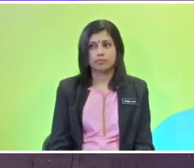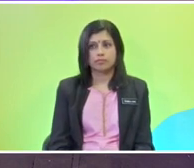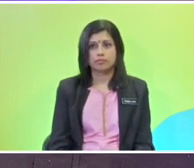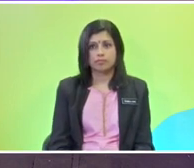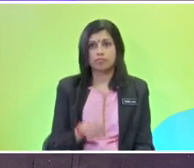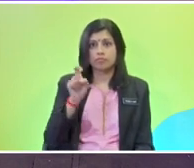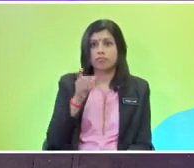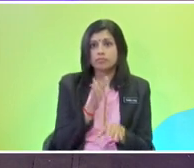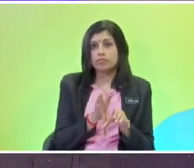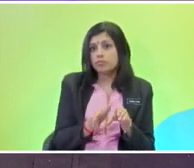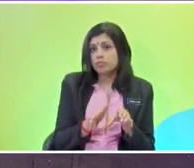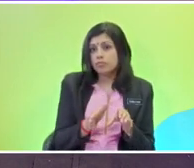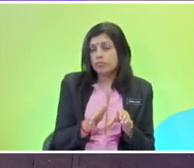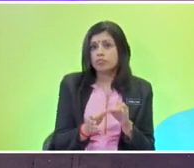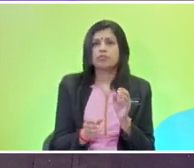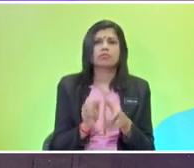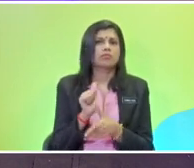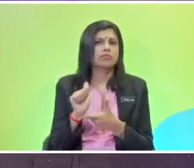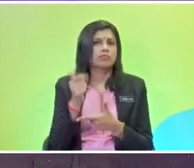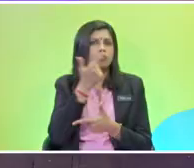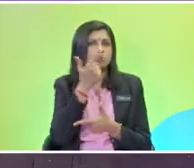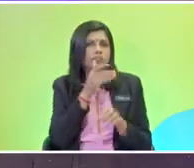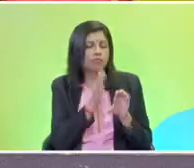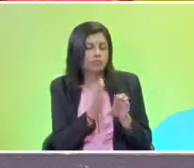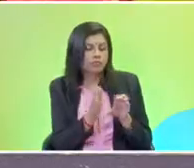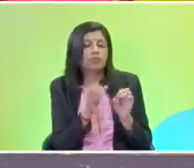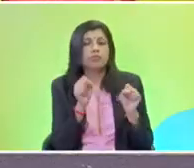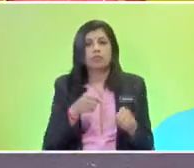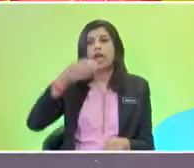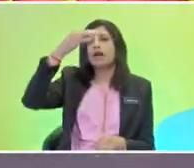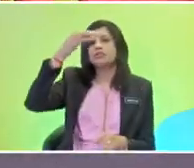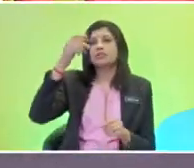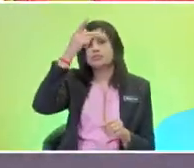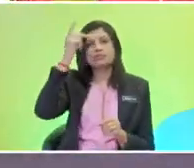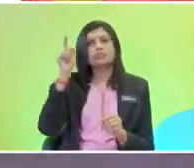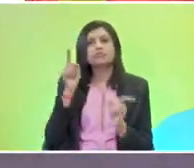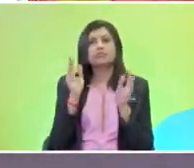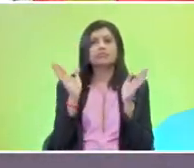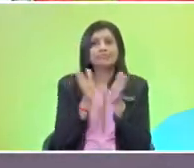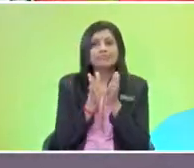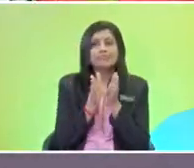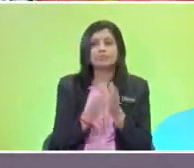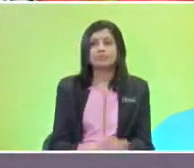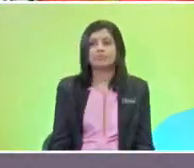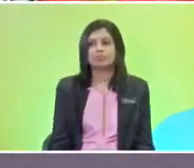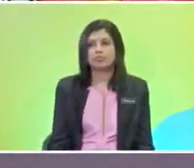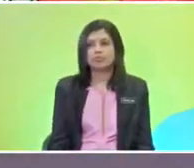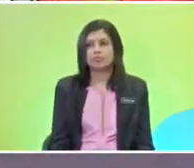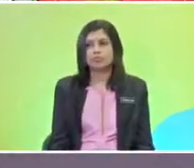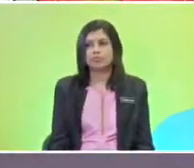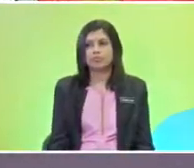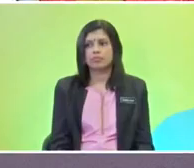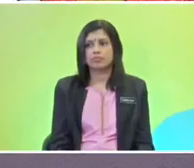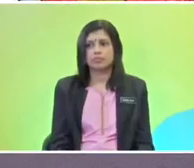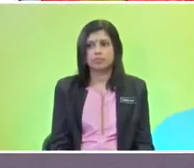ke, cikgu? Suka hati Din. Kalau Din rasa Din nak masukkan sekali pun boleh, nak belah dua pun boleh, nak potong kecil-kecil pun boleh.